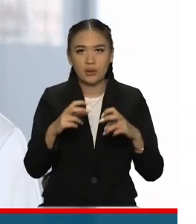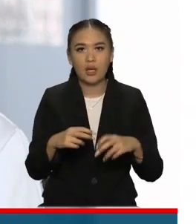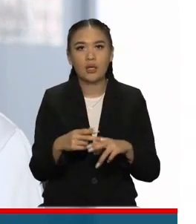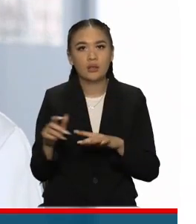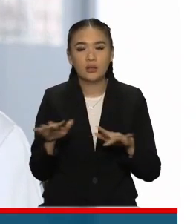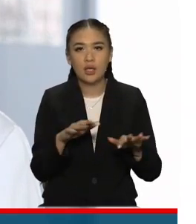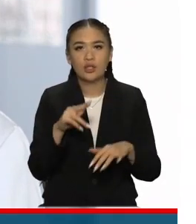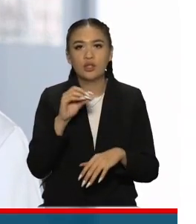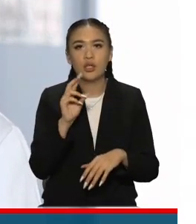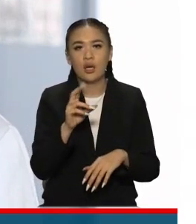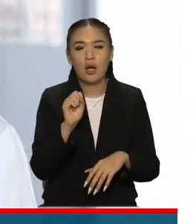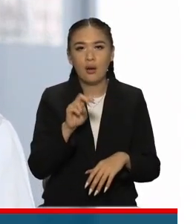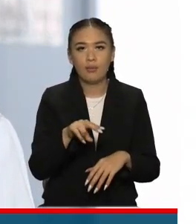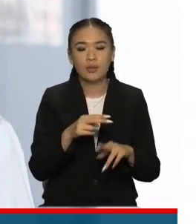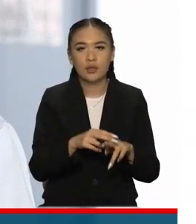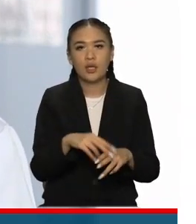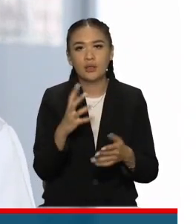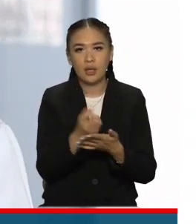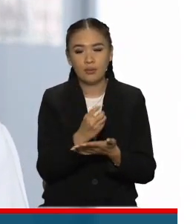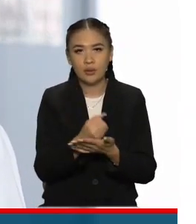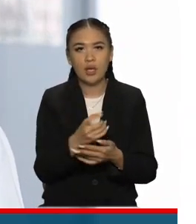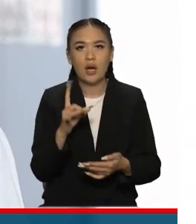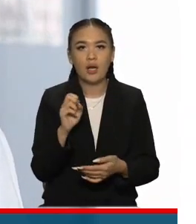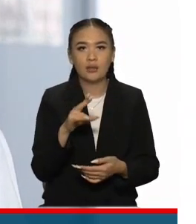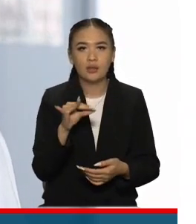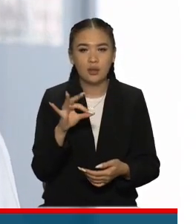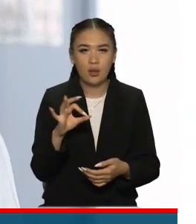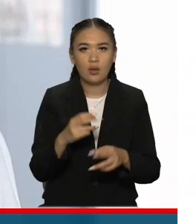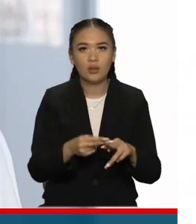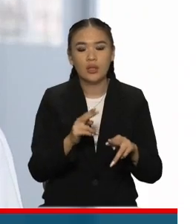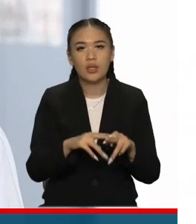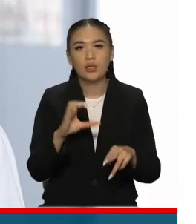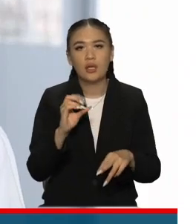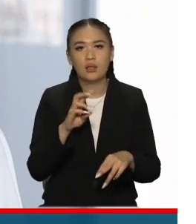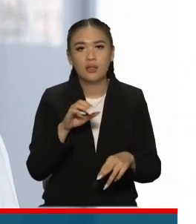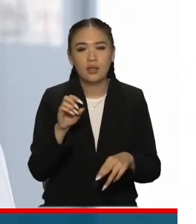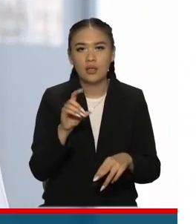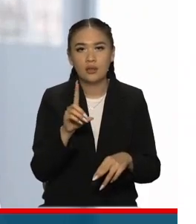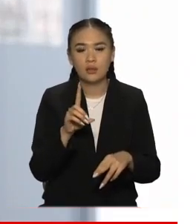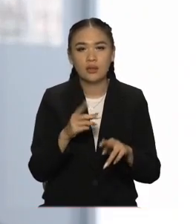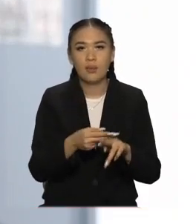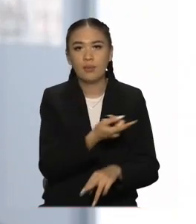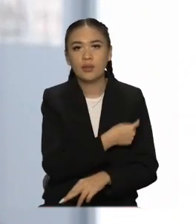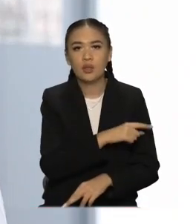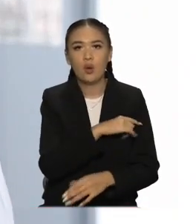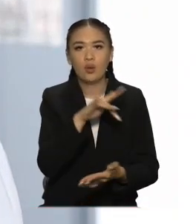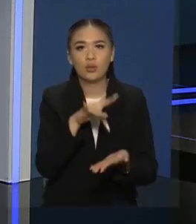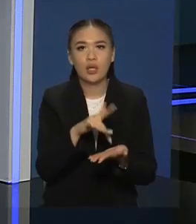және чекап бөлімшесі табысты жұмыс істейді. Радиофарм препараттарды синтездейтін ядролық медициналық орталығымыз бар.